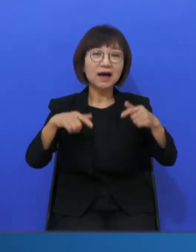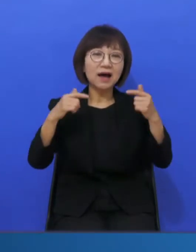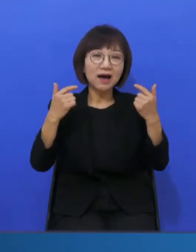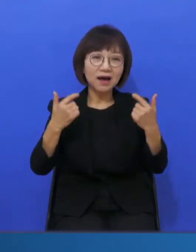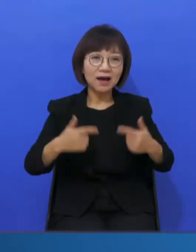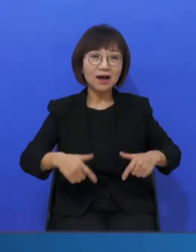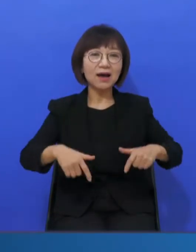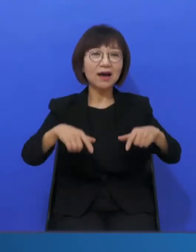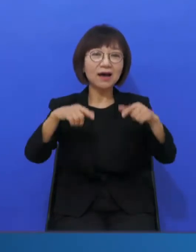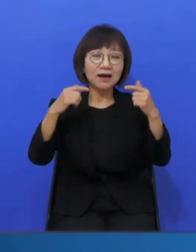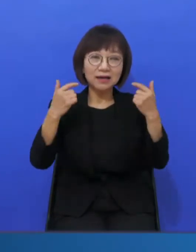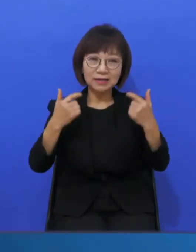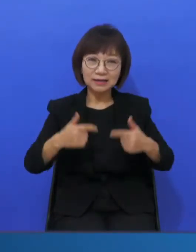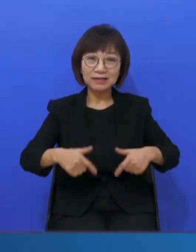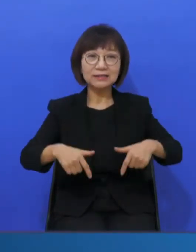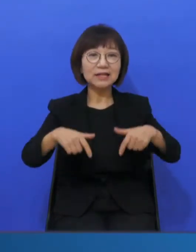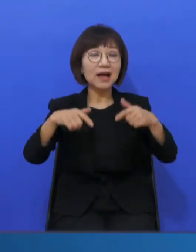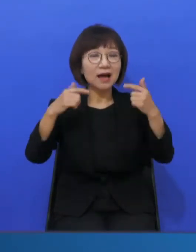날마다